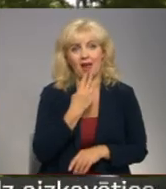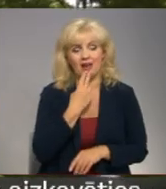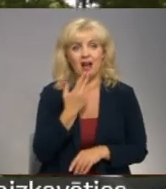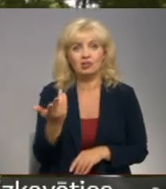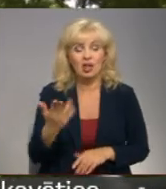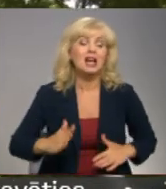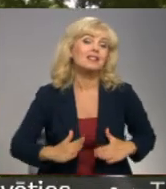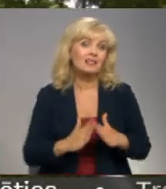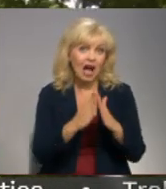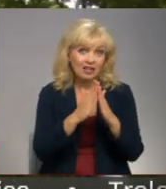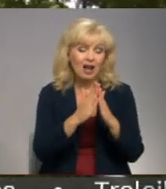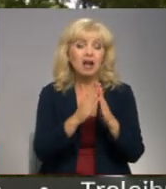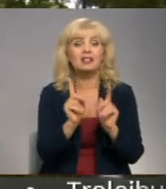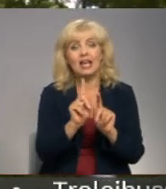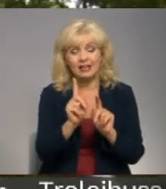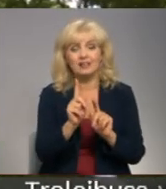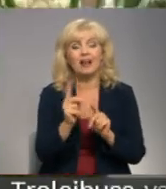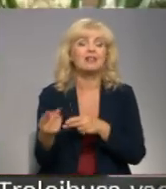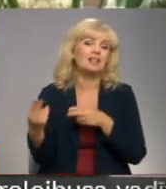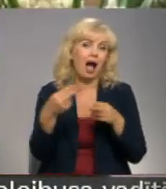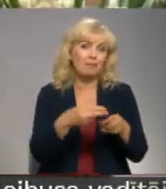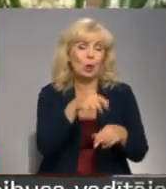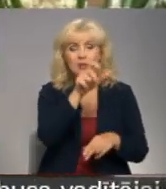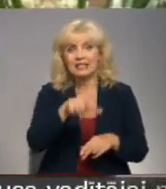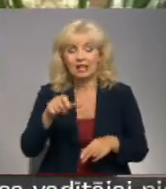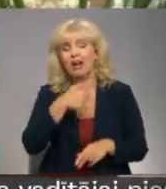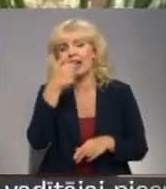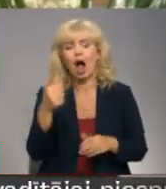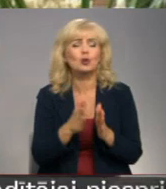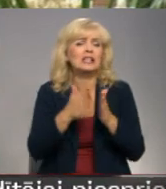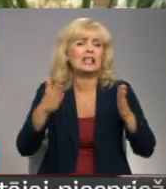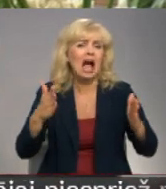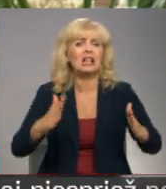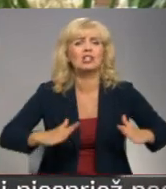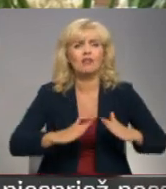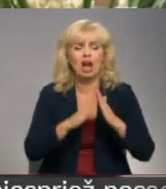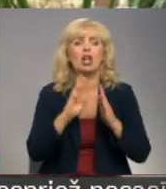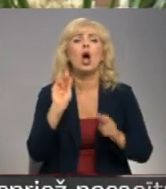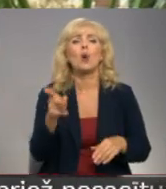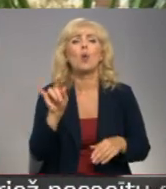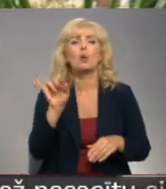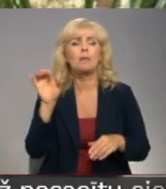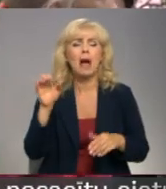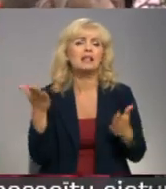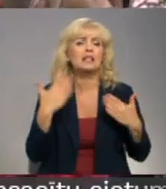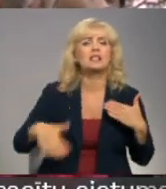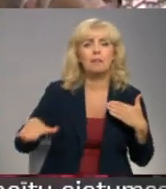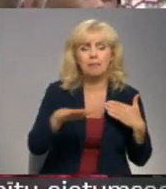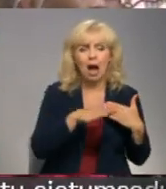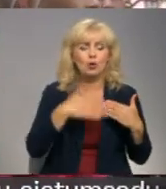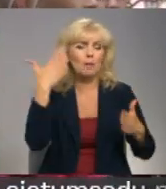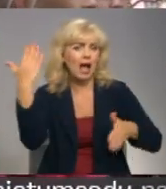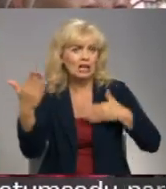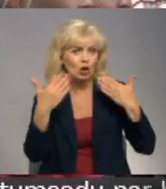Un tad svētkos, tad jau parādās vairāk sabrauc. Gada lielākajos svētkos gan kurmenes parkā valda līksmība. Uz skatuves